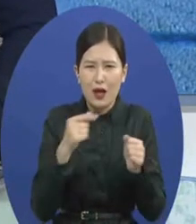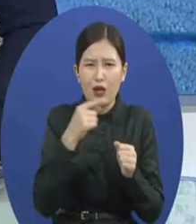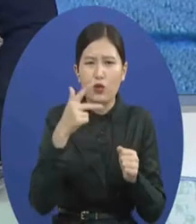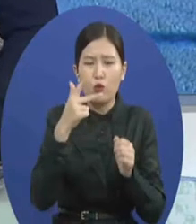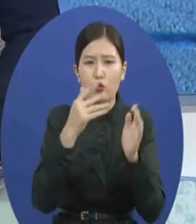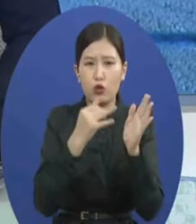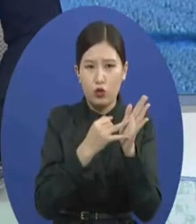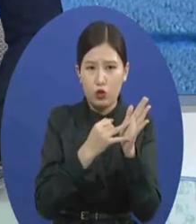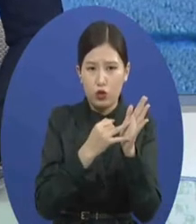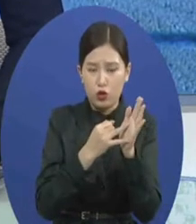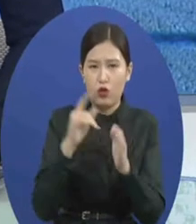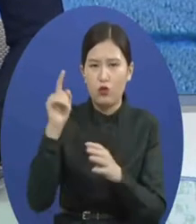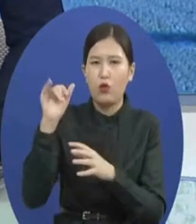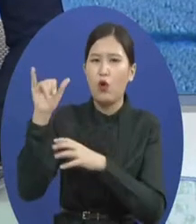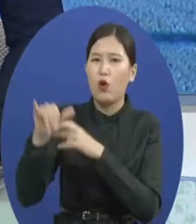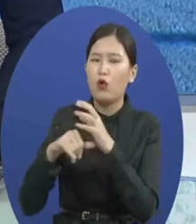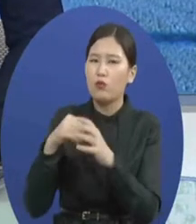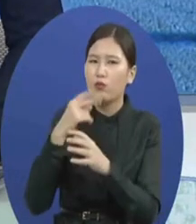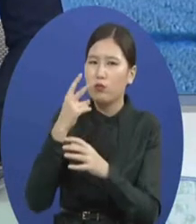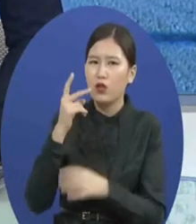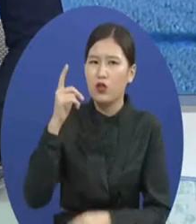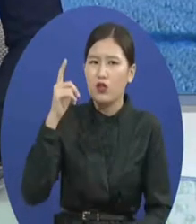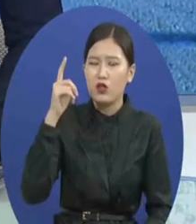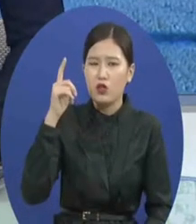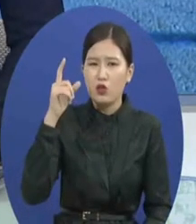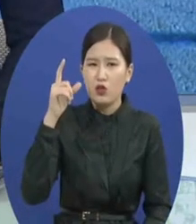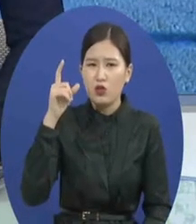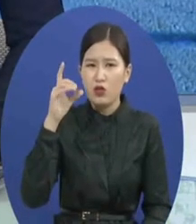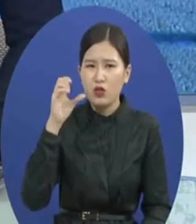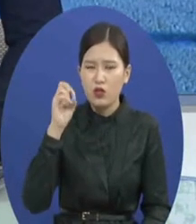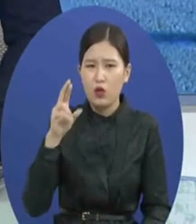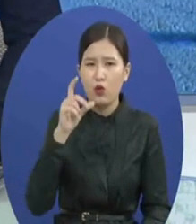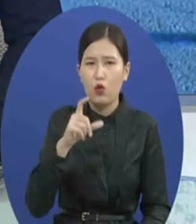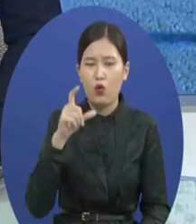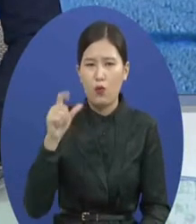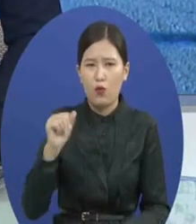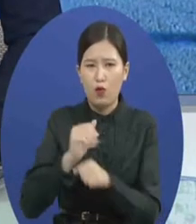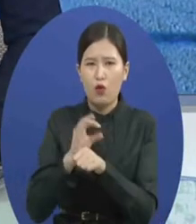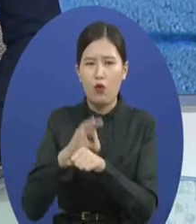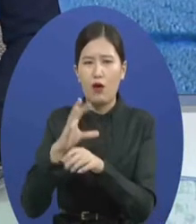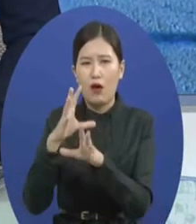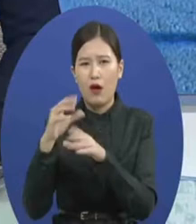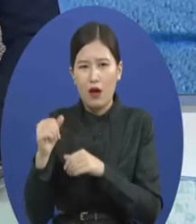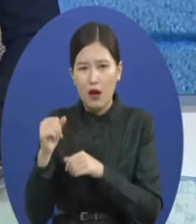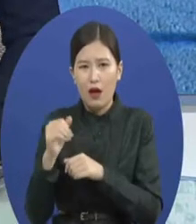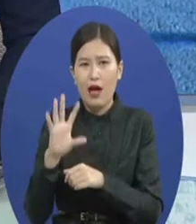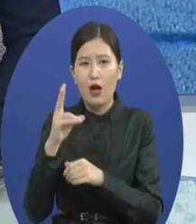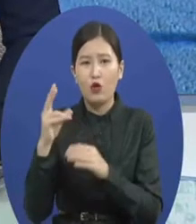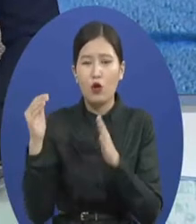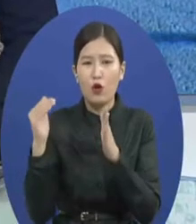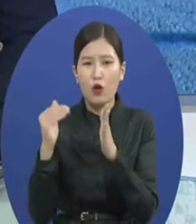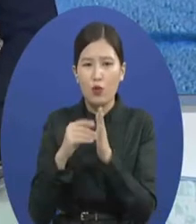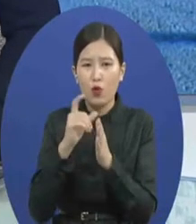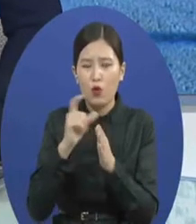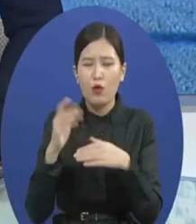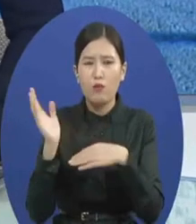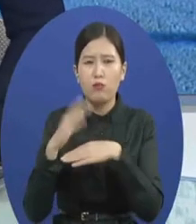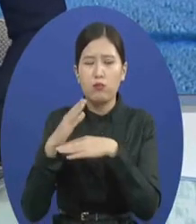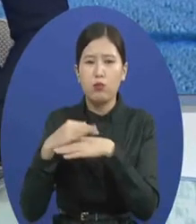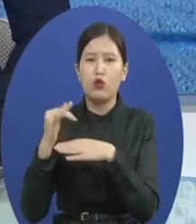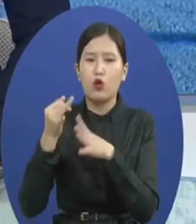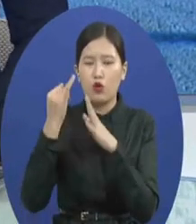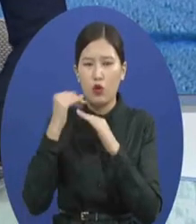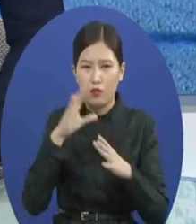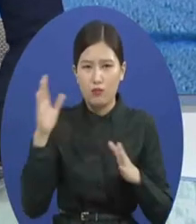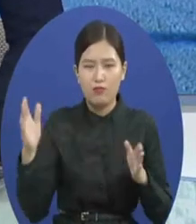улсад 24 хүн цагийн дотор бараг 1 сая хүн халдвар авч 12 мянган гаруй хүн нас барсан тохиолдол энэ 7 өдөрт гарсан юм а. За нийт